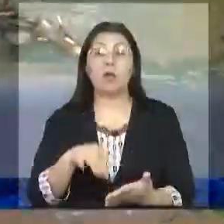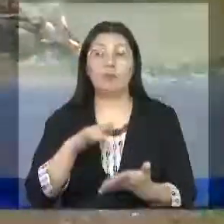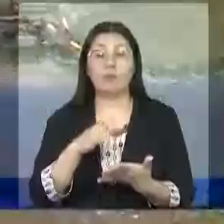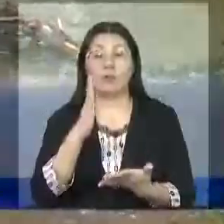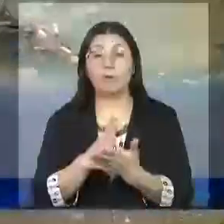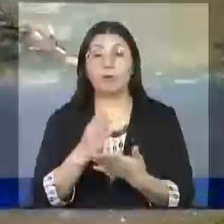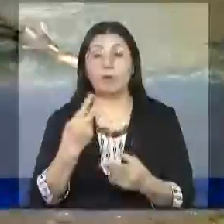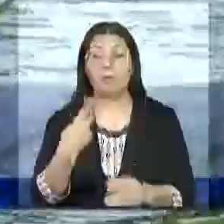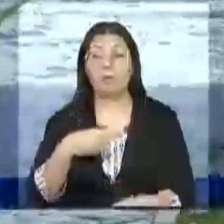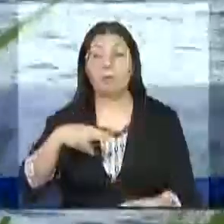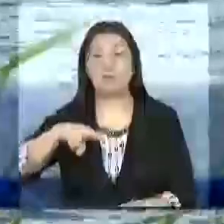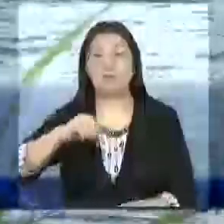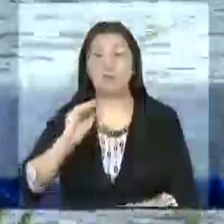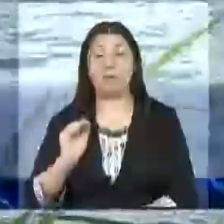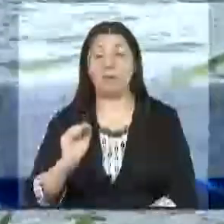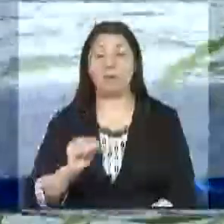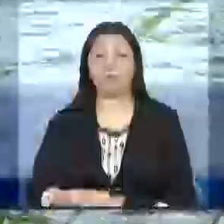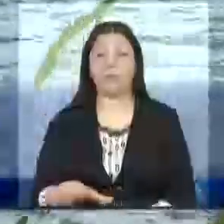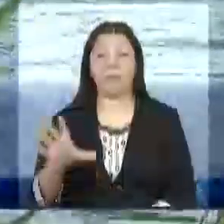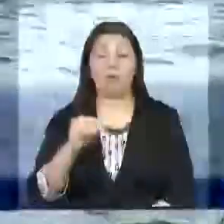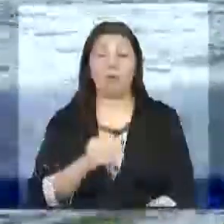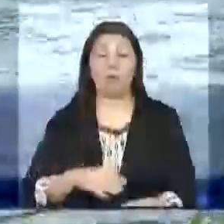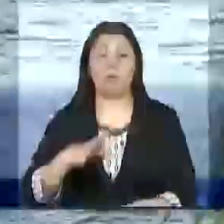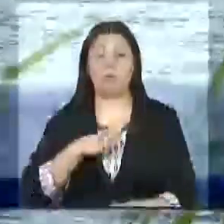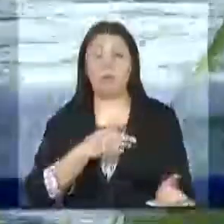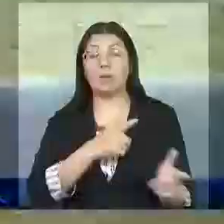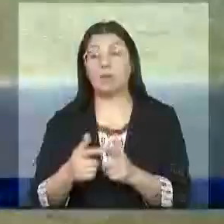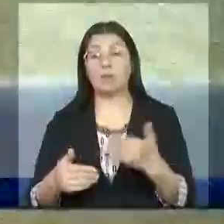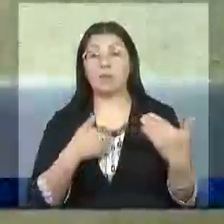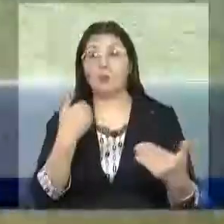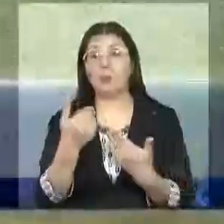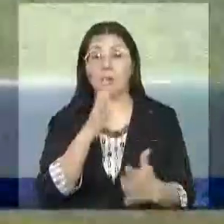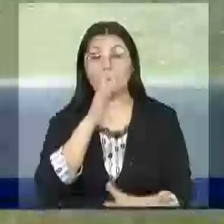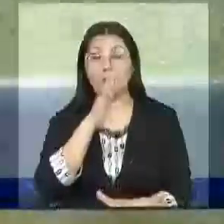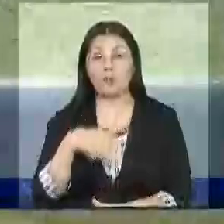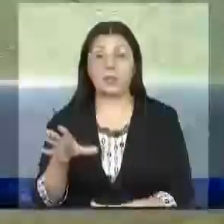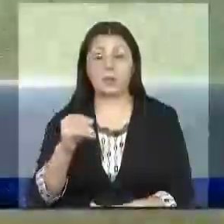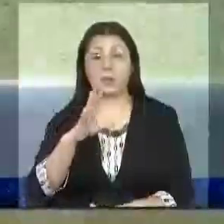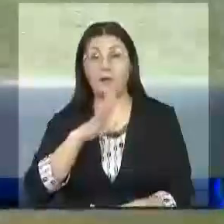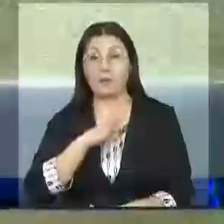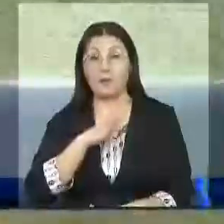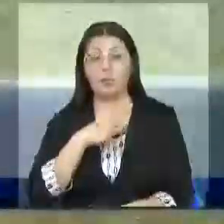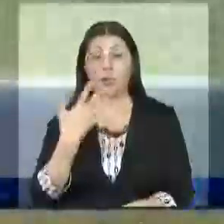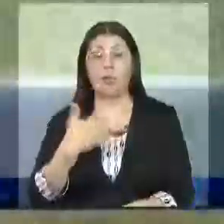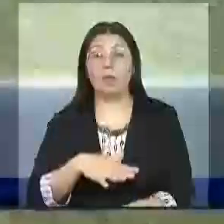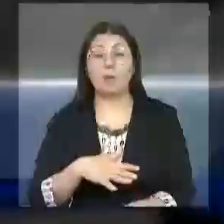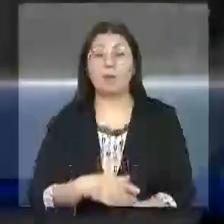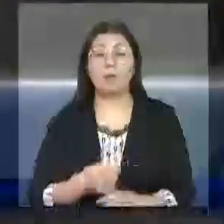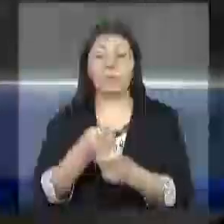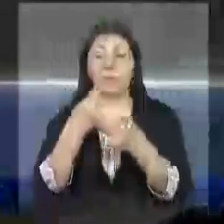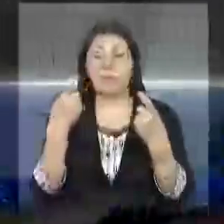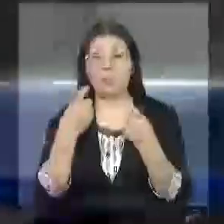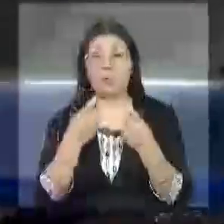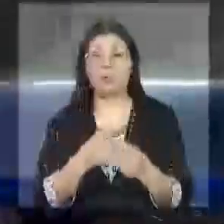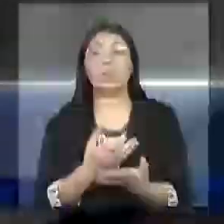Один из них коммунальный, остальные частные. Все пляжи были подготовлены к купальному сезону. На всех было установлено 50 предупреждающих